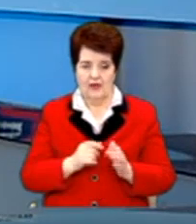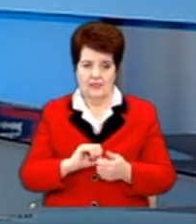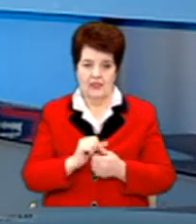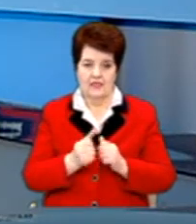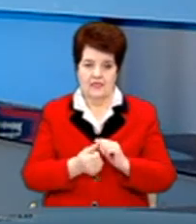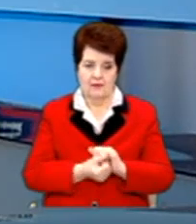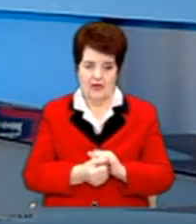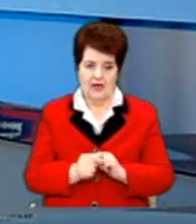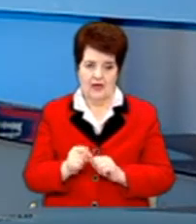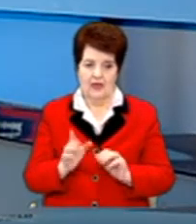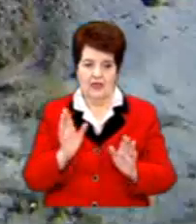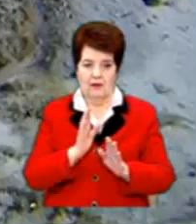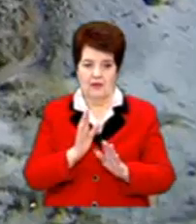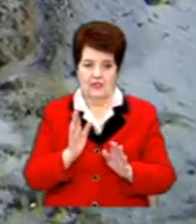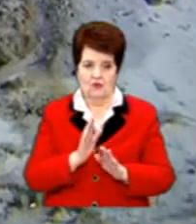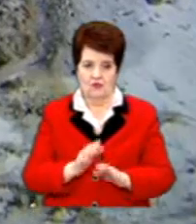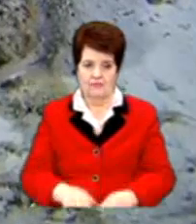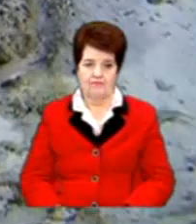schimbările climatice.